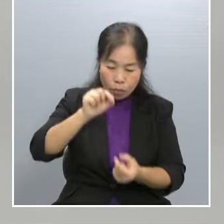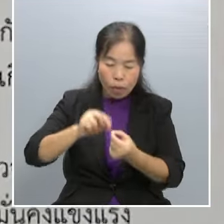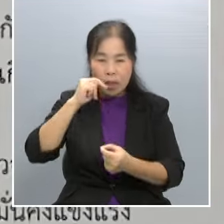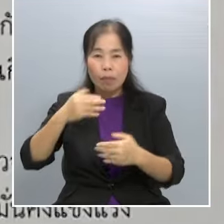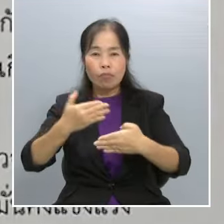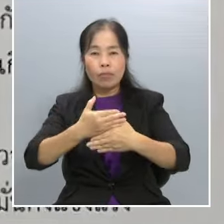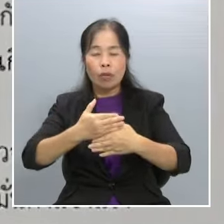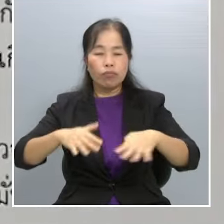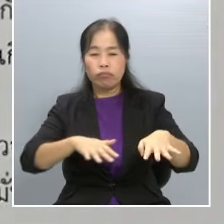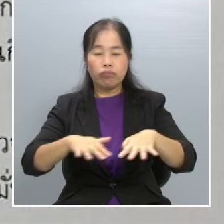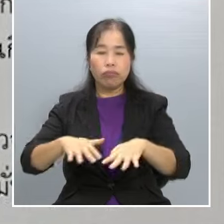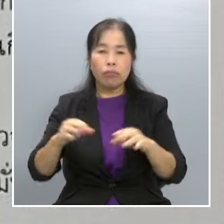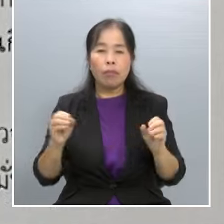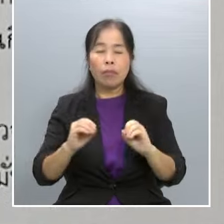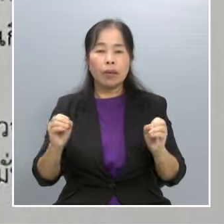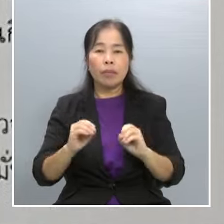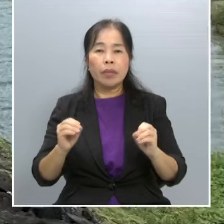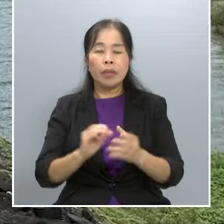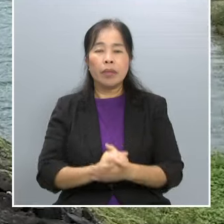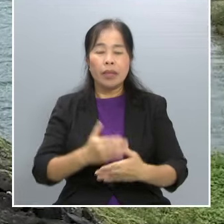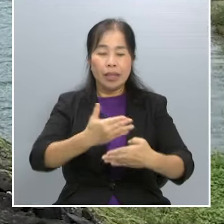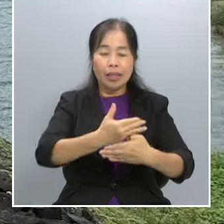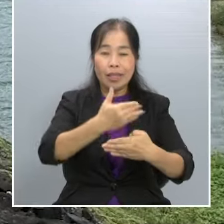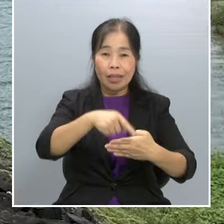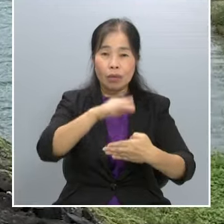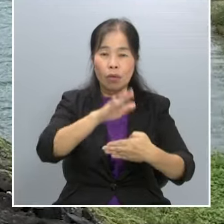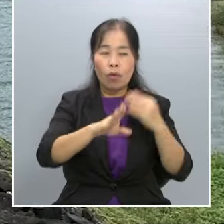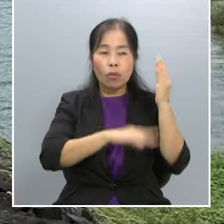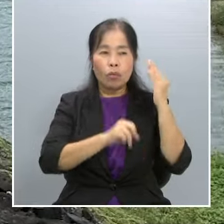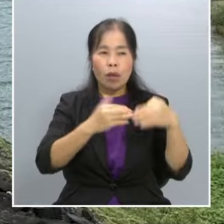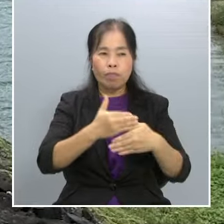การเกิดแผ่นดินไหวในพื้นที่และเขื่อนราชประภายังมีความมั่นคงแข็งแรง